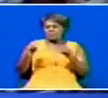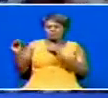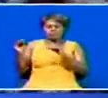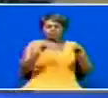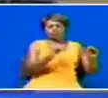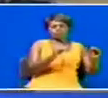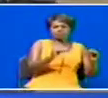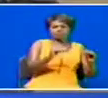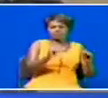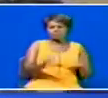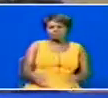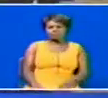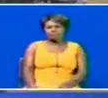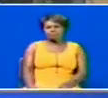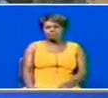chama hicho.